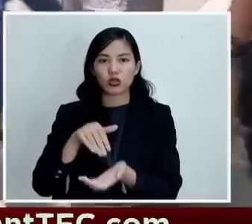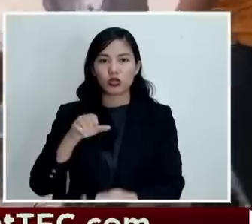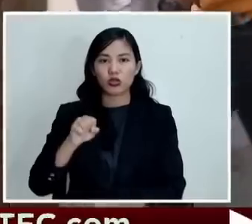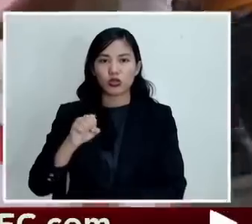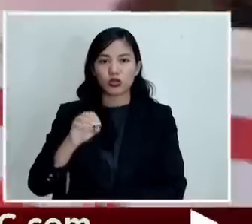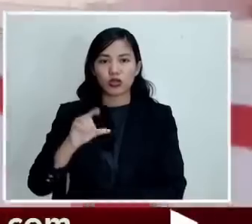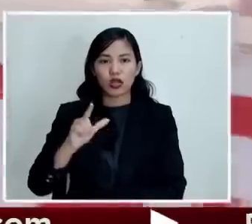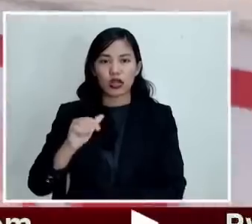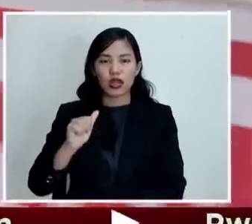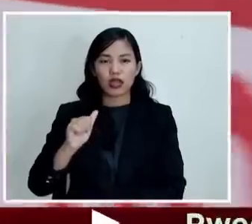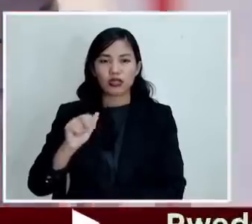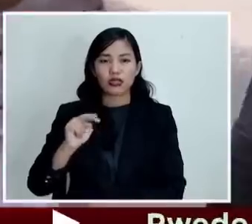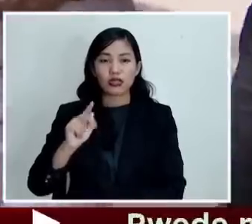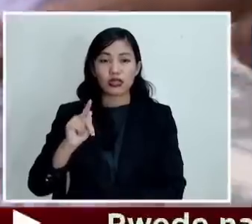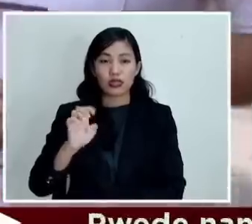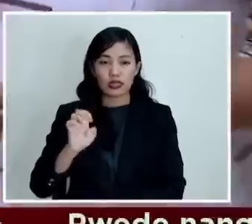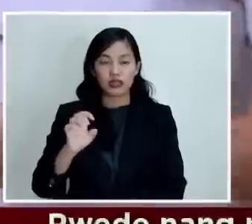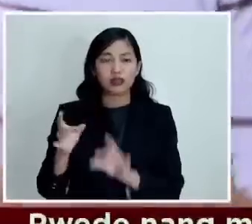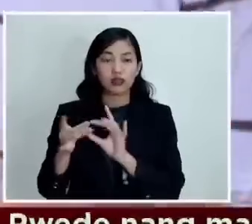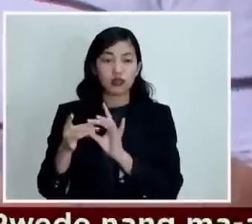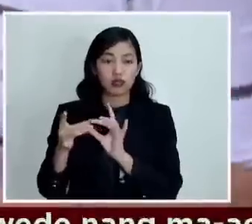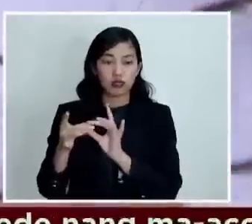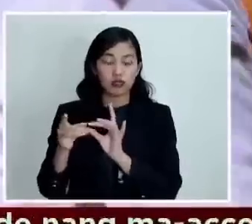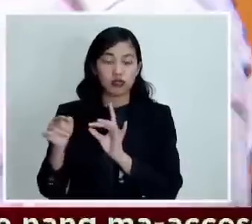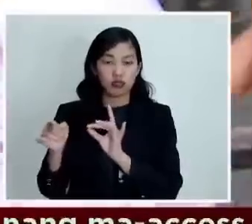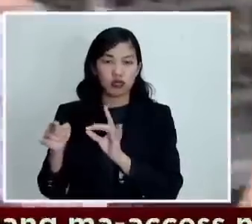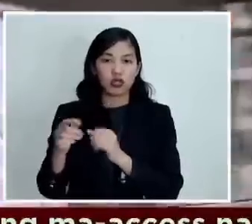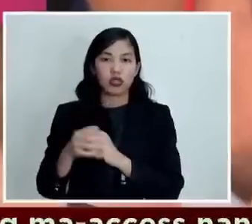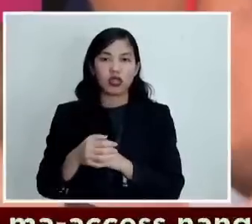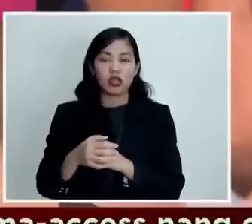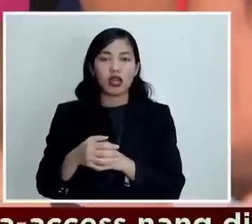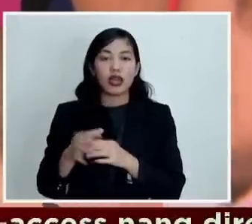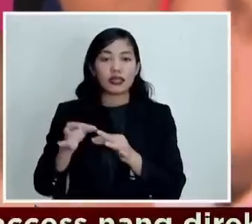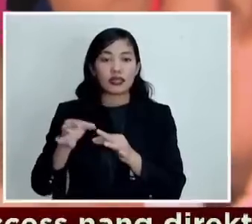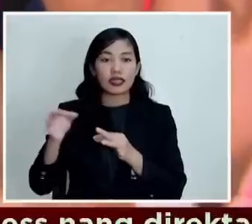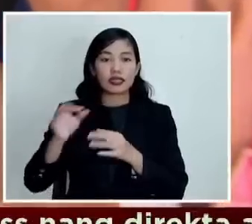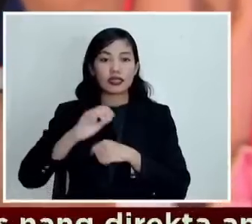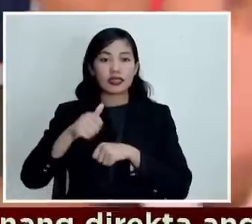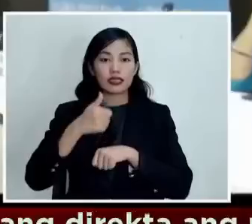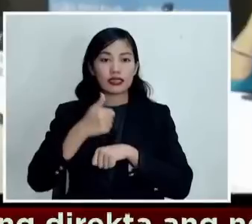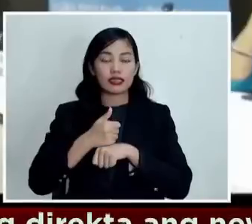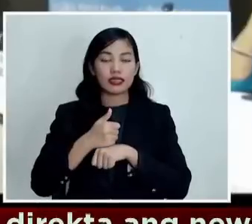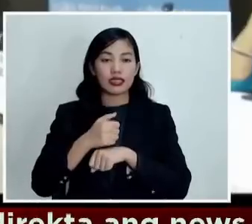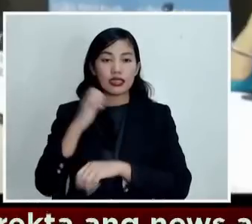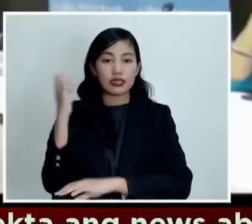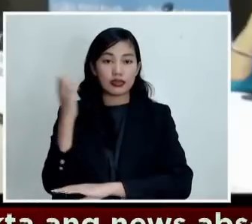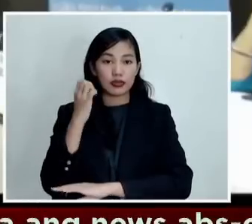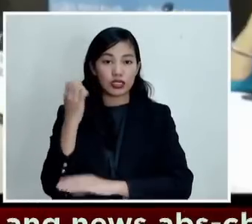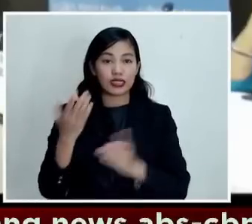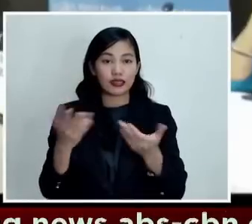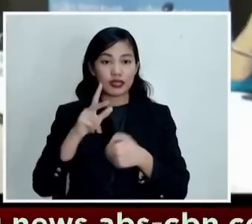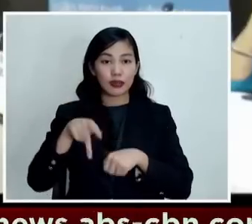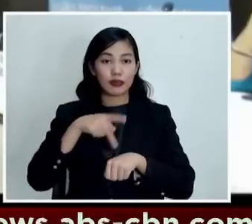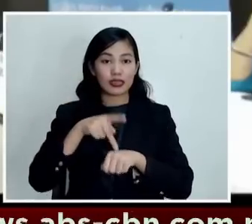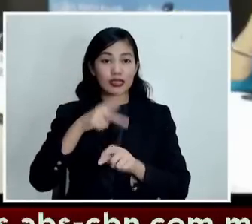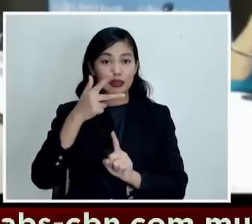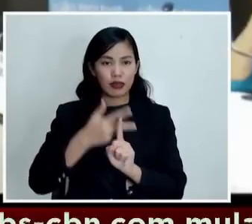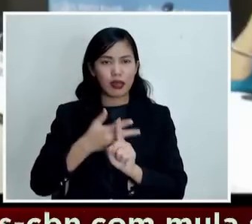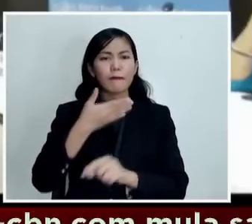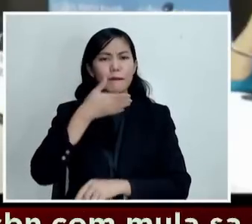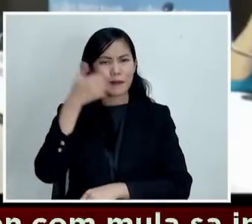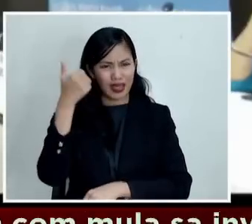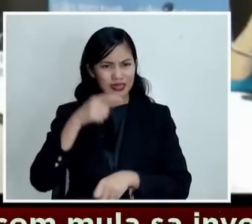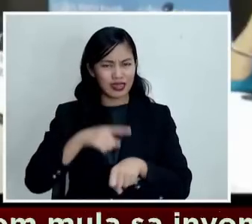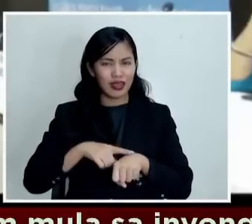sinabi nga niya na dahil in-extend yung state of calamity dito sa Pilipinas ng 3 buwan, ay magandang panahon ito para